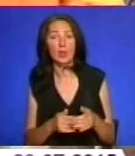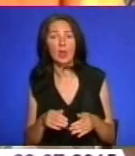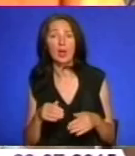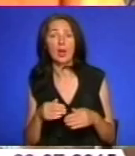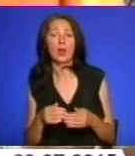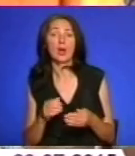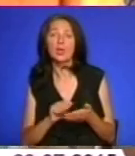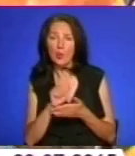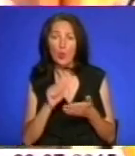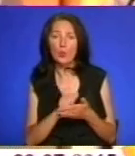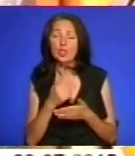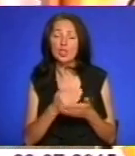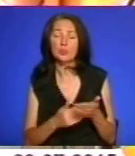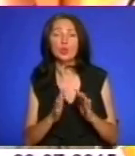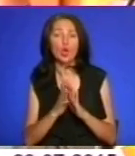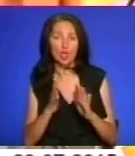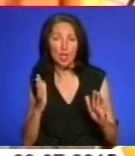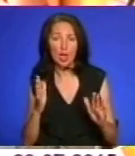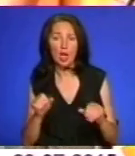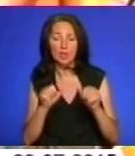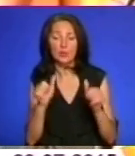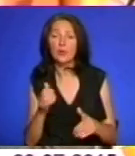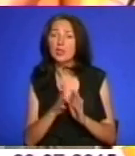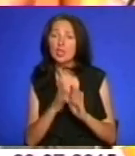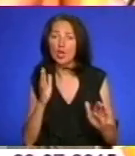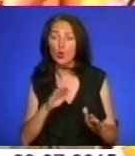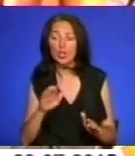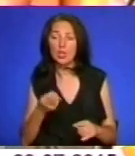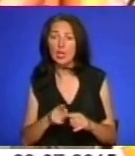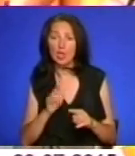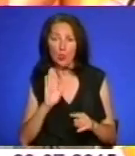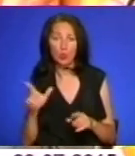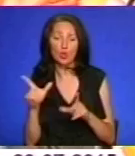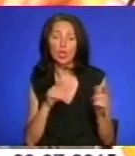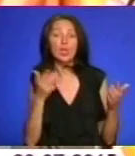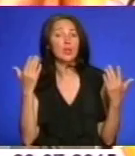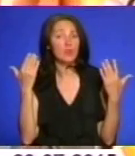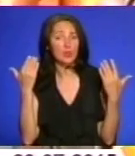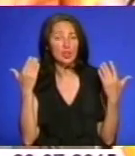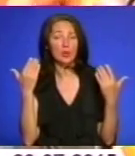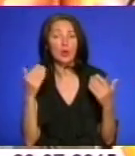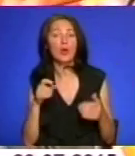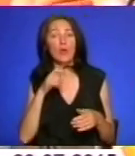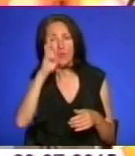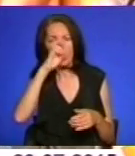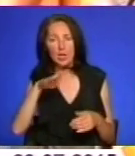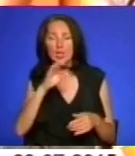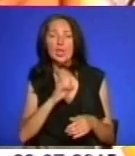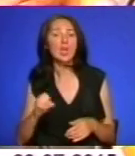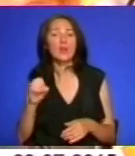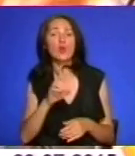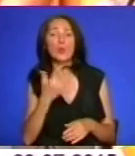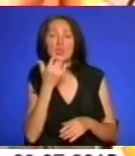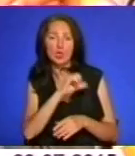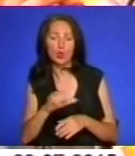публічний список, сформувати своєрідну чергу дітей, котрі будуть їхати на відпочинок в країни Європи чи за